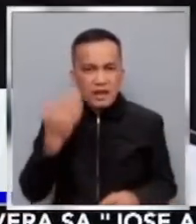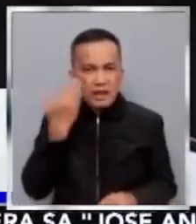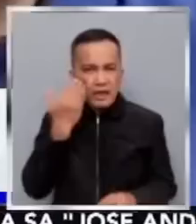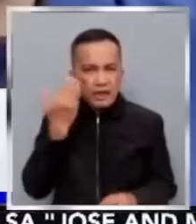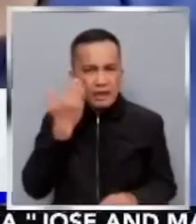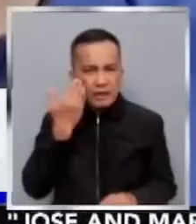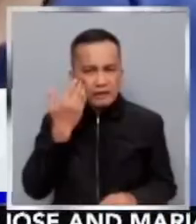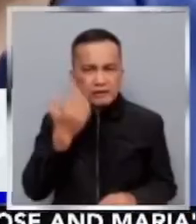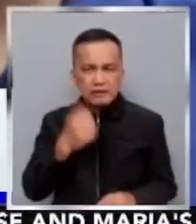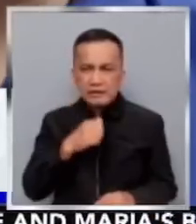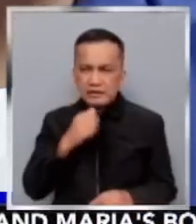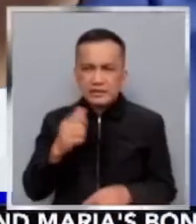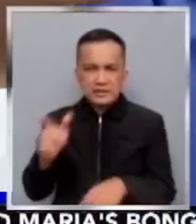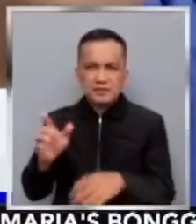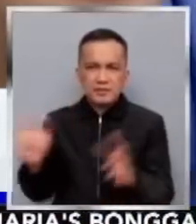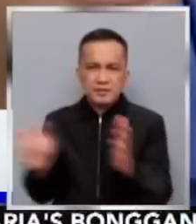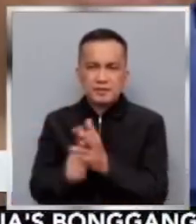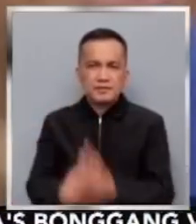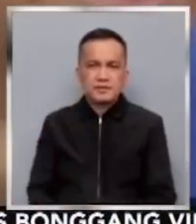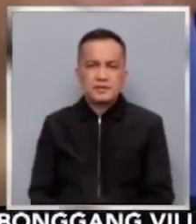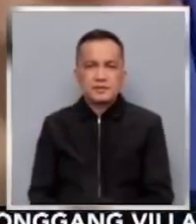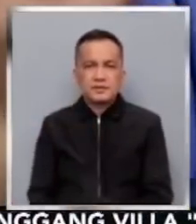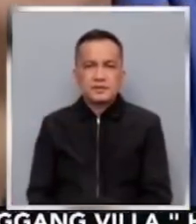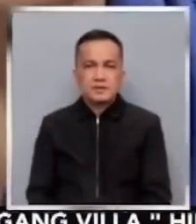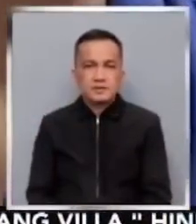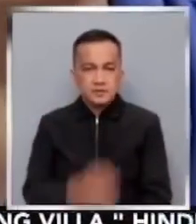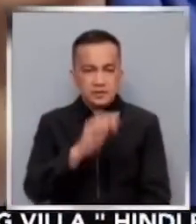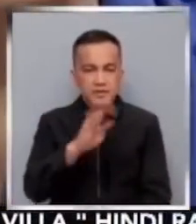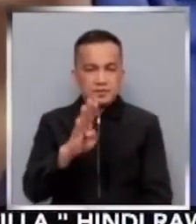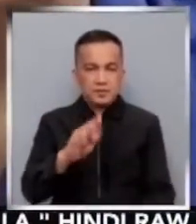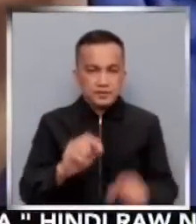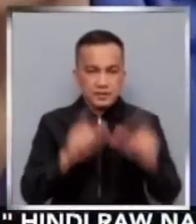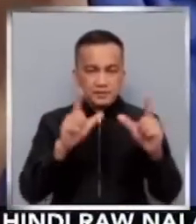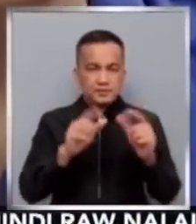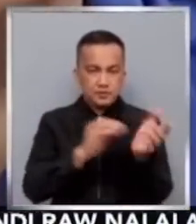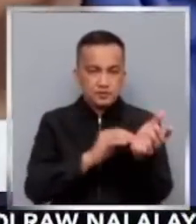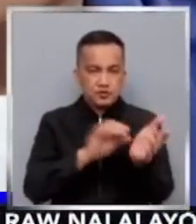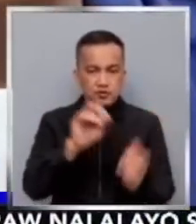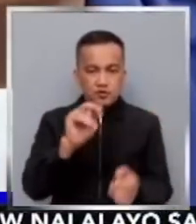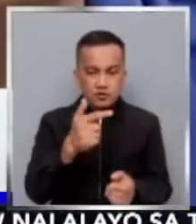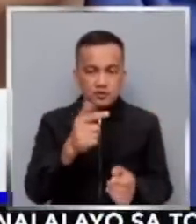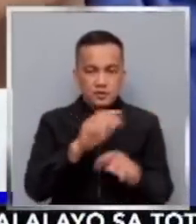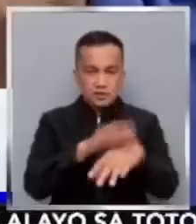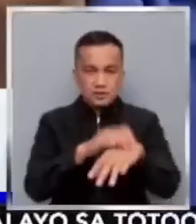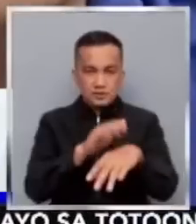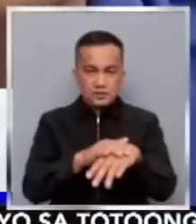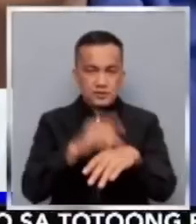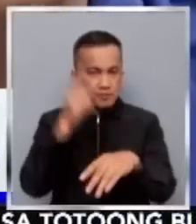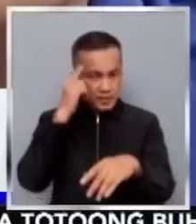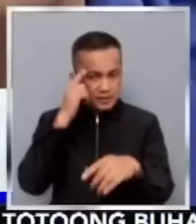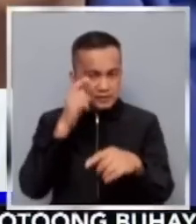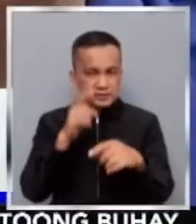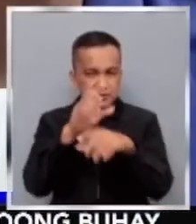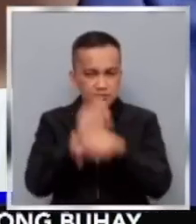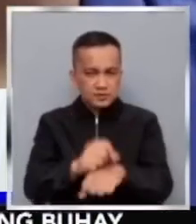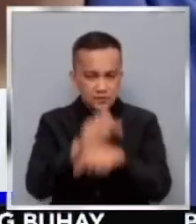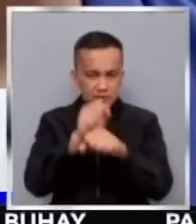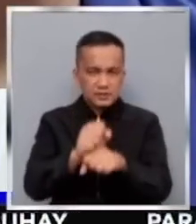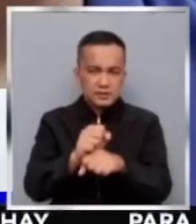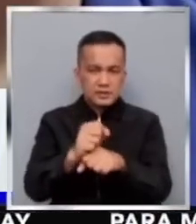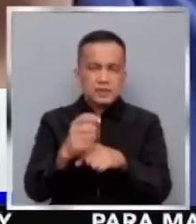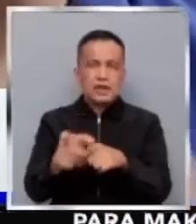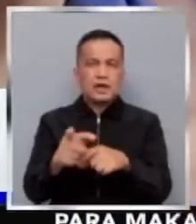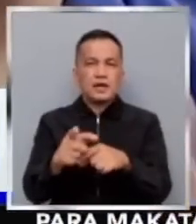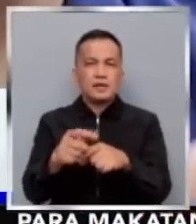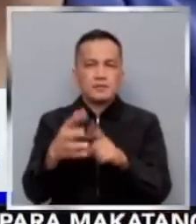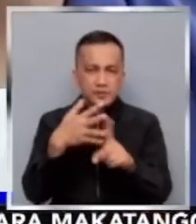ibaban. Sa Facebook Live naman ni Dr. Willie Ong, nagbabala rin siya laban sa mind conditioning at brainwash na talamak daw lalo't ilang araw na